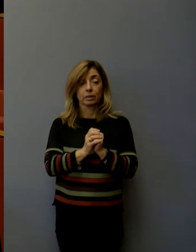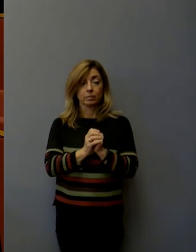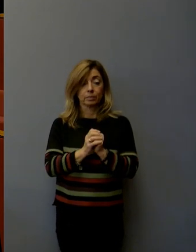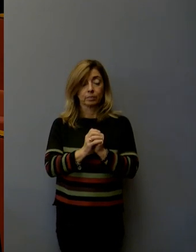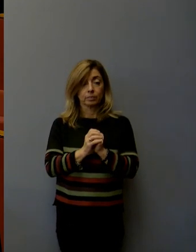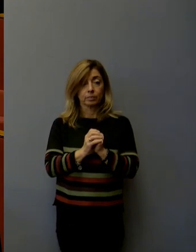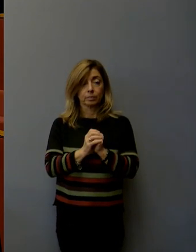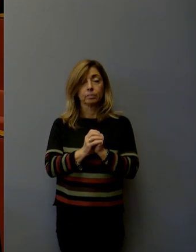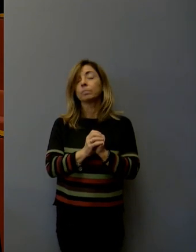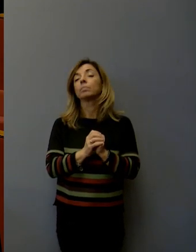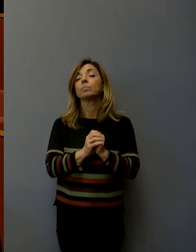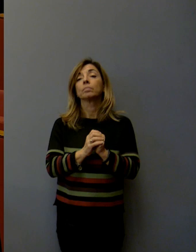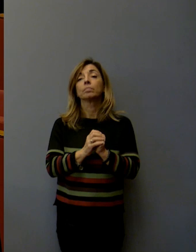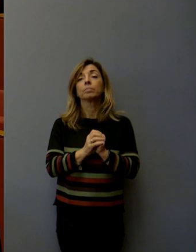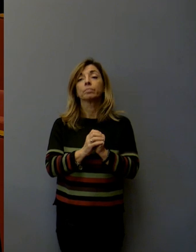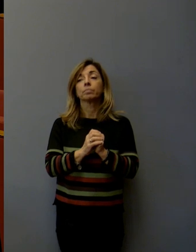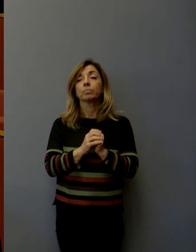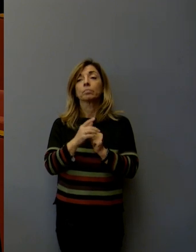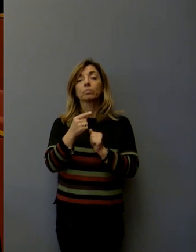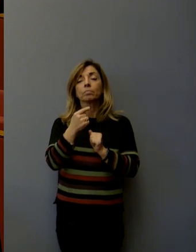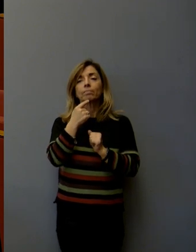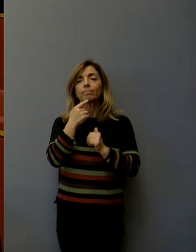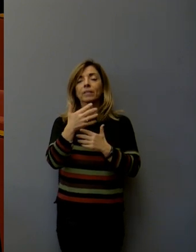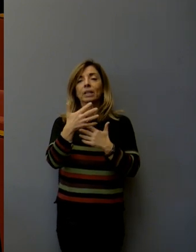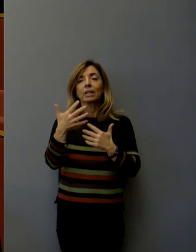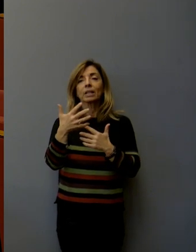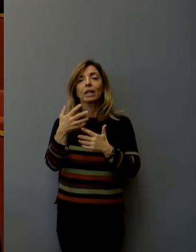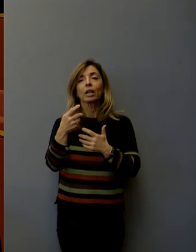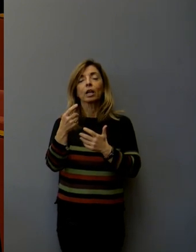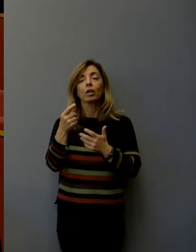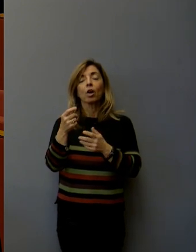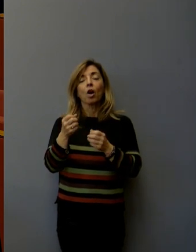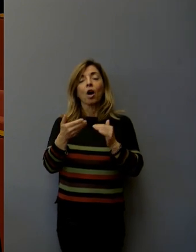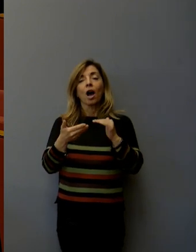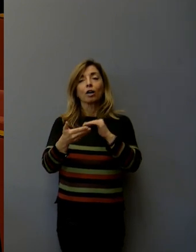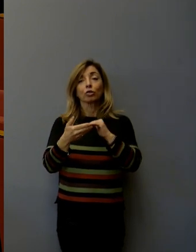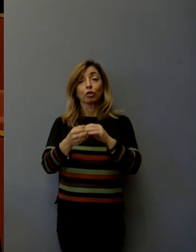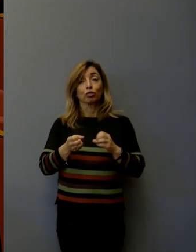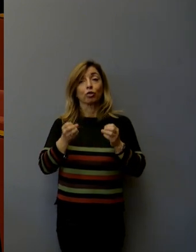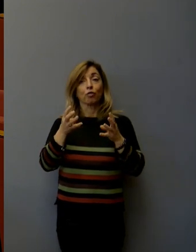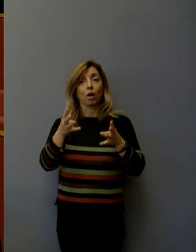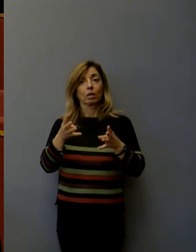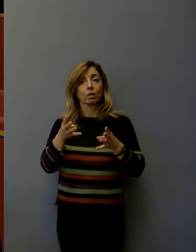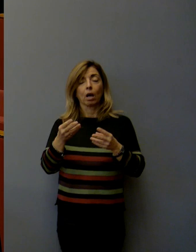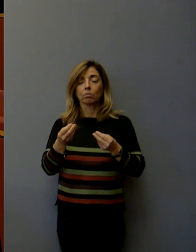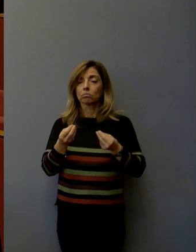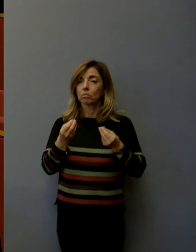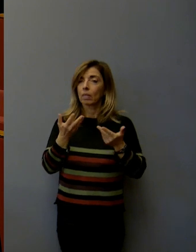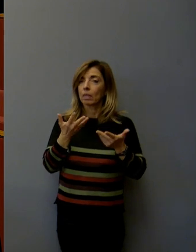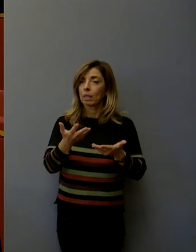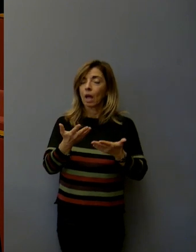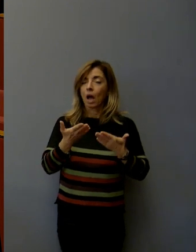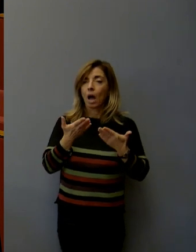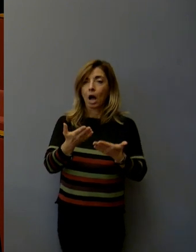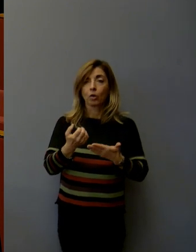dove Si sottolinea il contributo che le associazioni di volontariato compiono chiaramente compiono